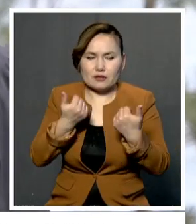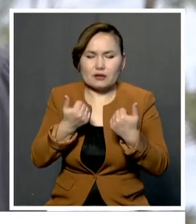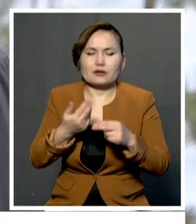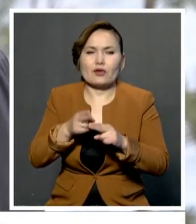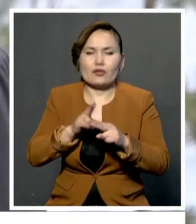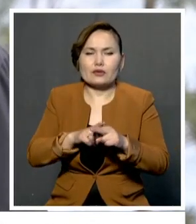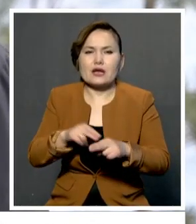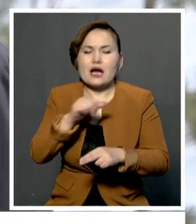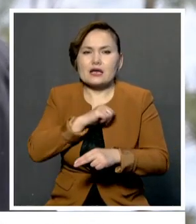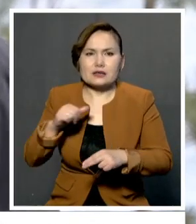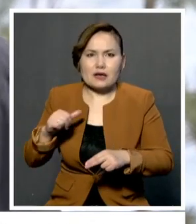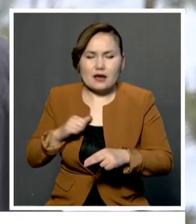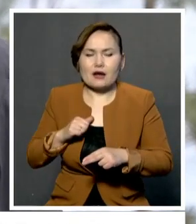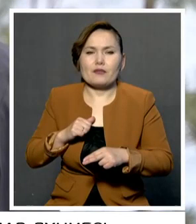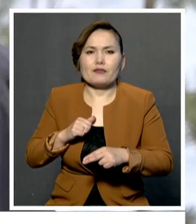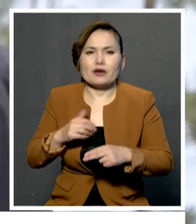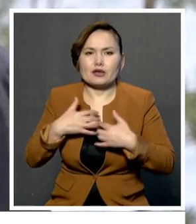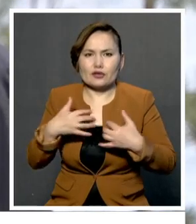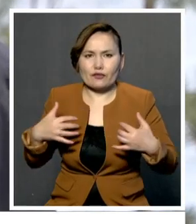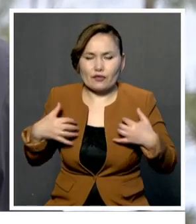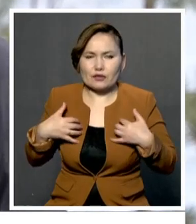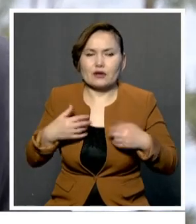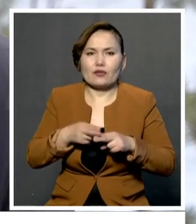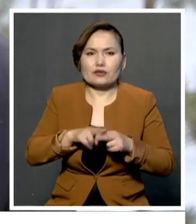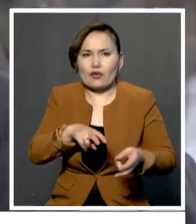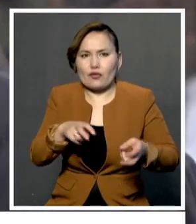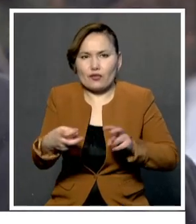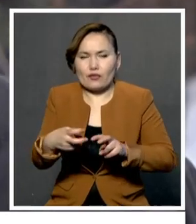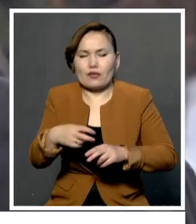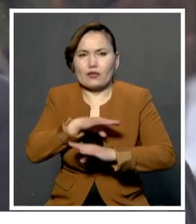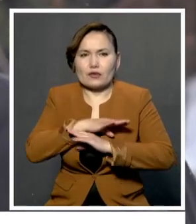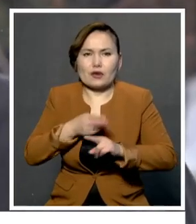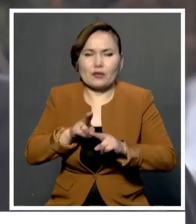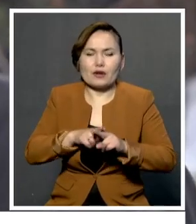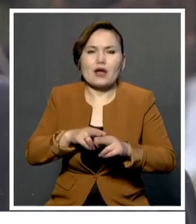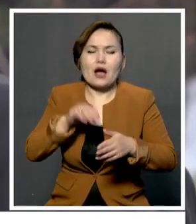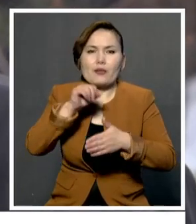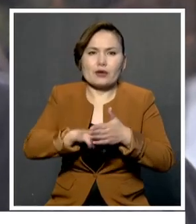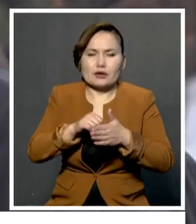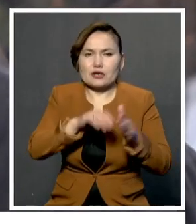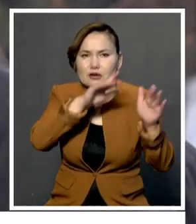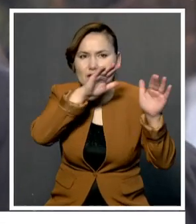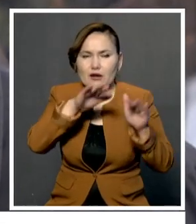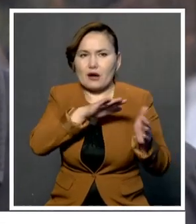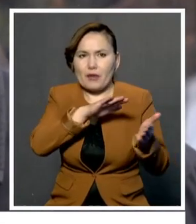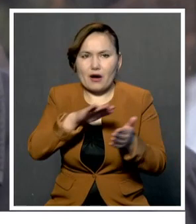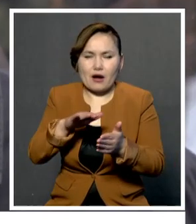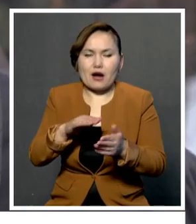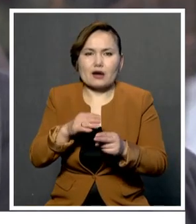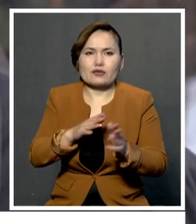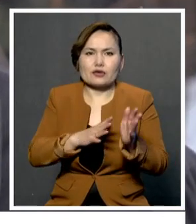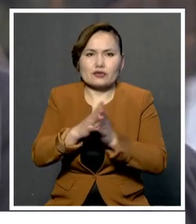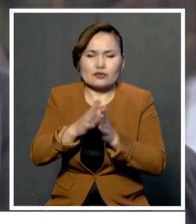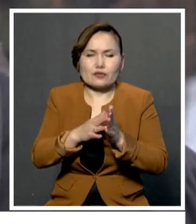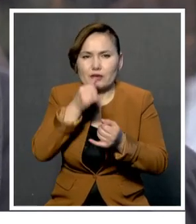бәрісі утилизацияға кетті. Оның бәрісін видеоматериалға жазылды. Далада үлкен жұмыс істеліп жатыр. Мынау